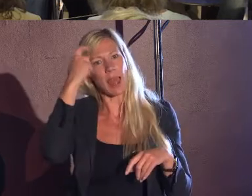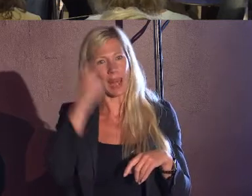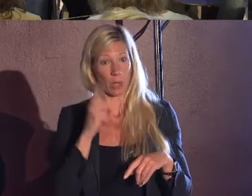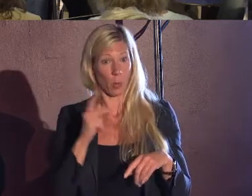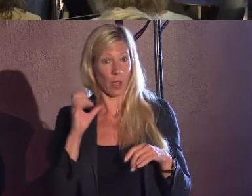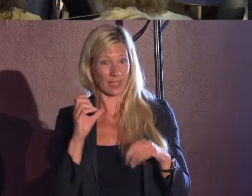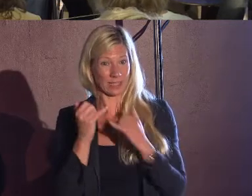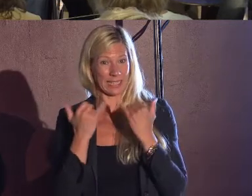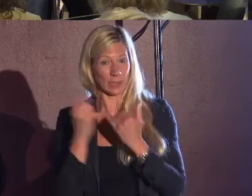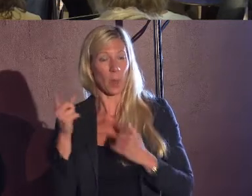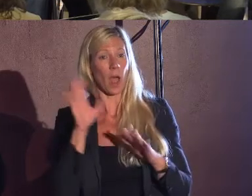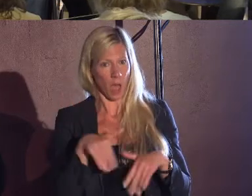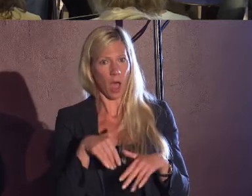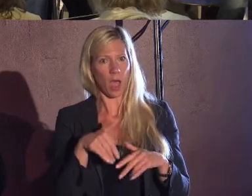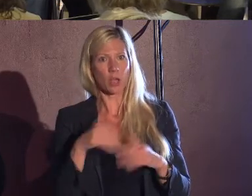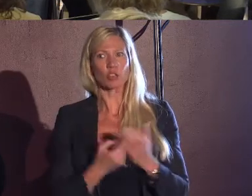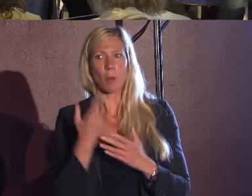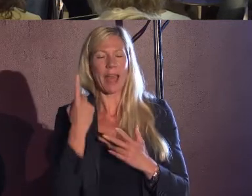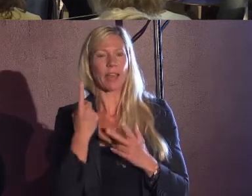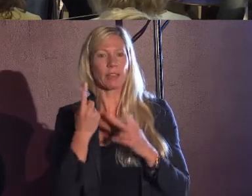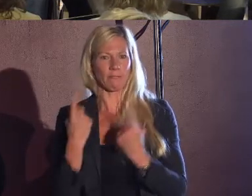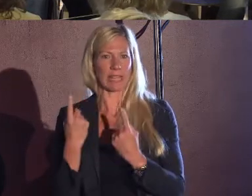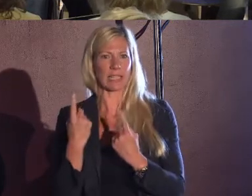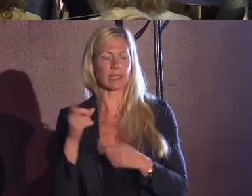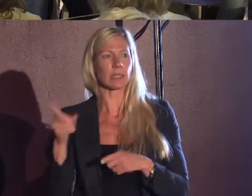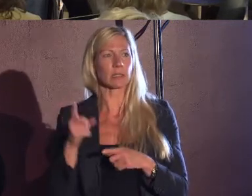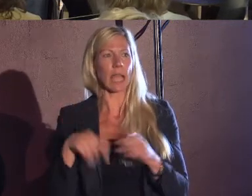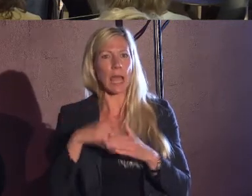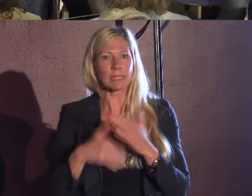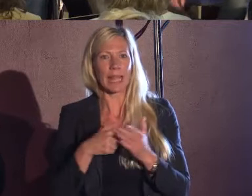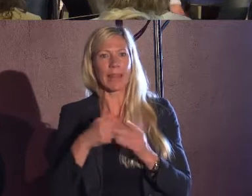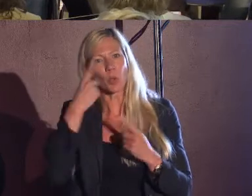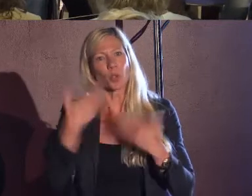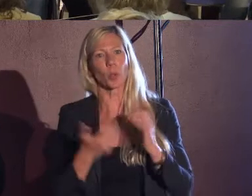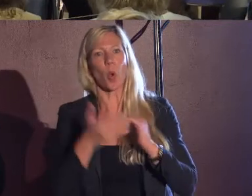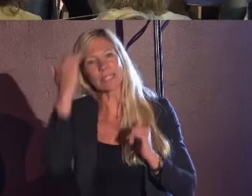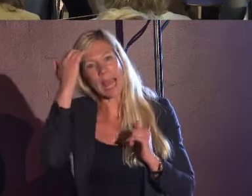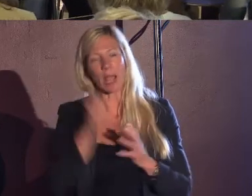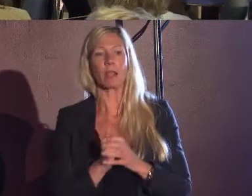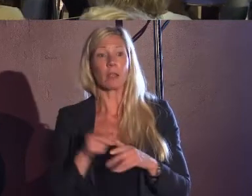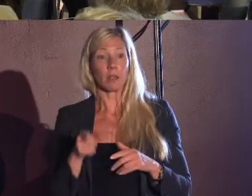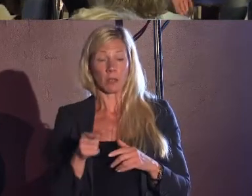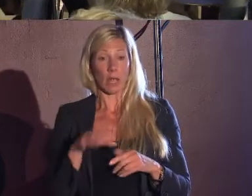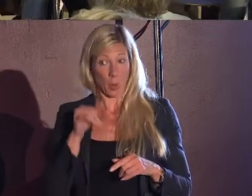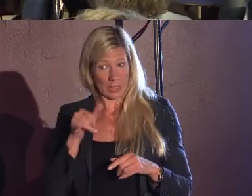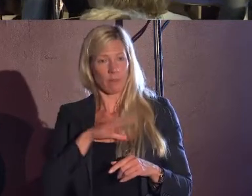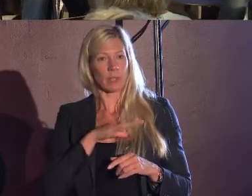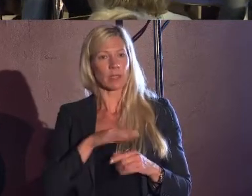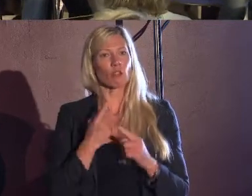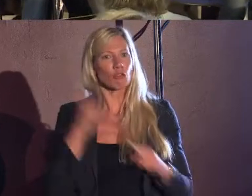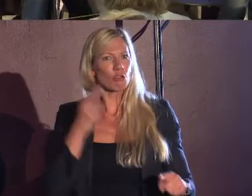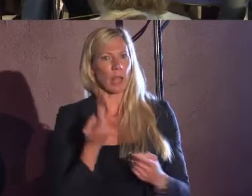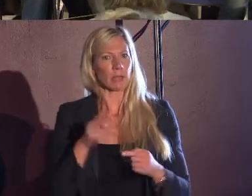centrum. Det finns en fantastisk hemsida som heter Kultur och hjärna. Man kan titta på. Där finns ju också väldigt tydliga exempel på vad